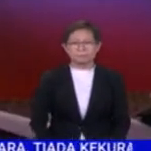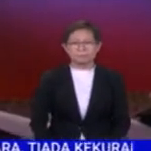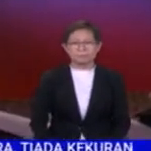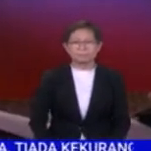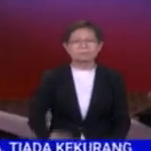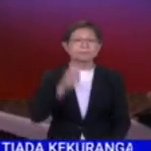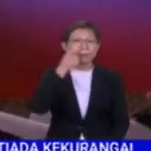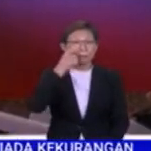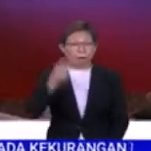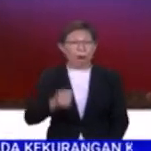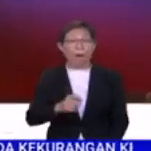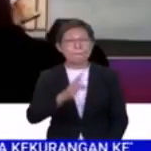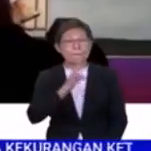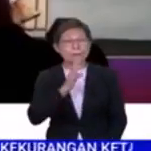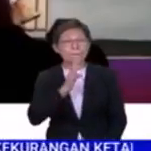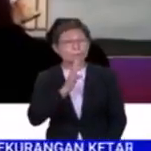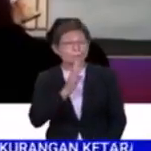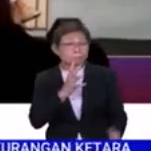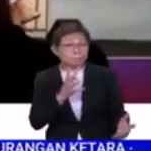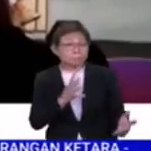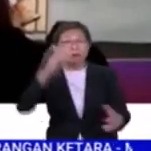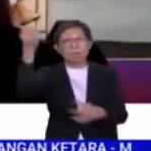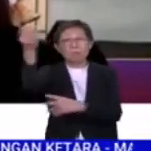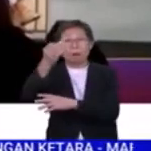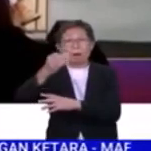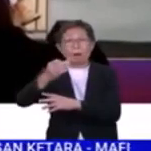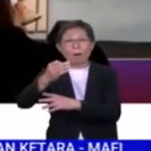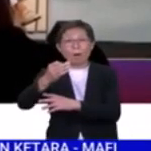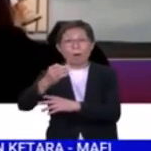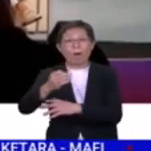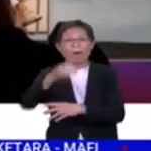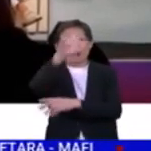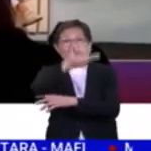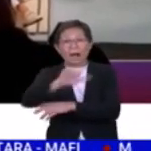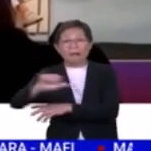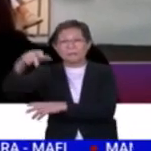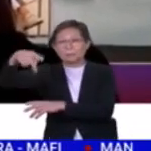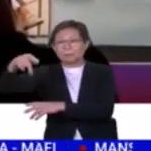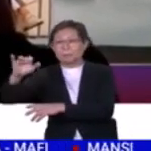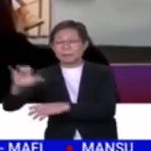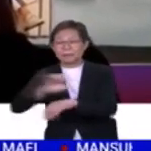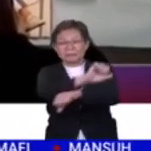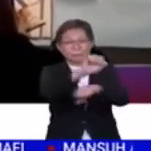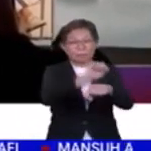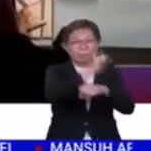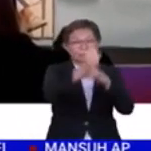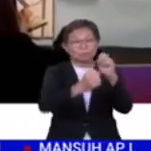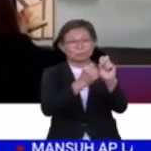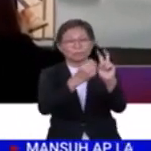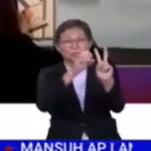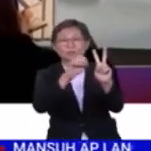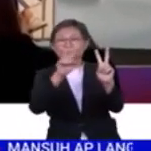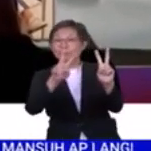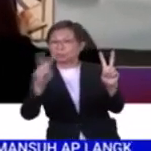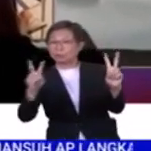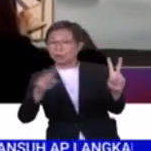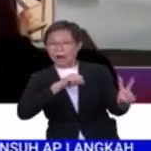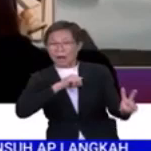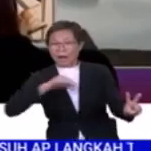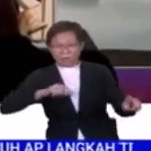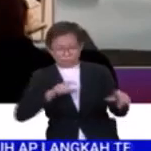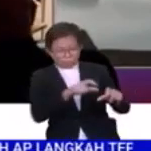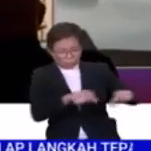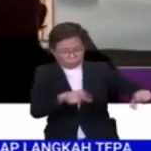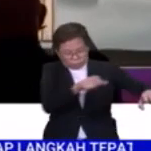Tan Sri Anwar berkata demikian pada forum sempena Asia Tech X Singapore 2022 sebagai anggota panel di